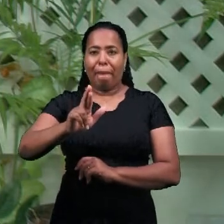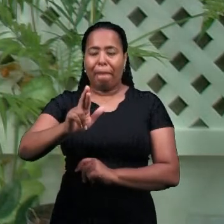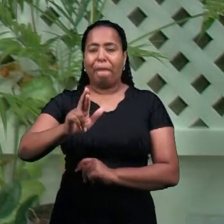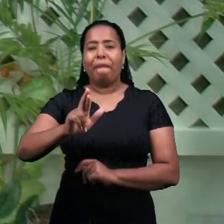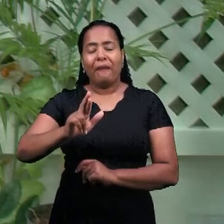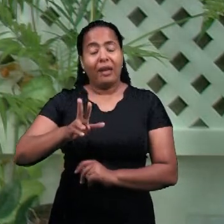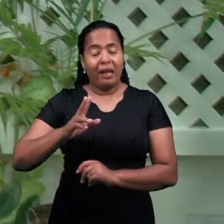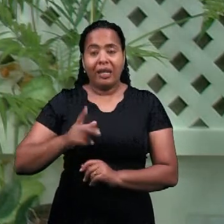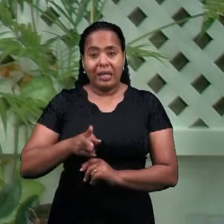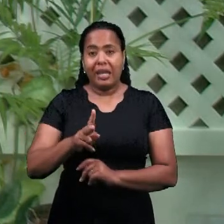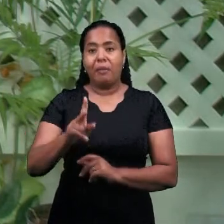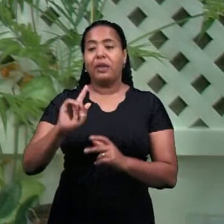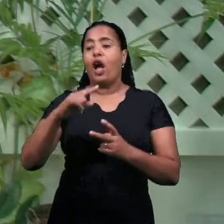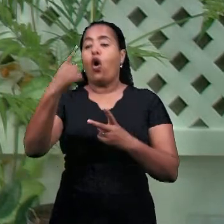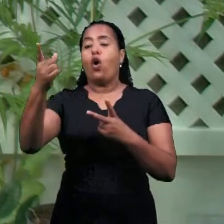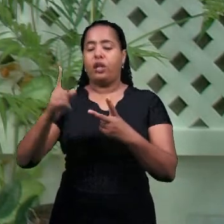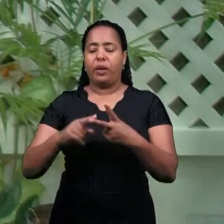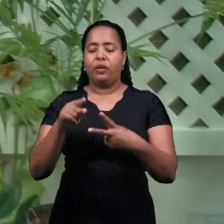poses la question,